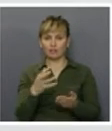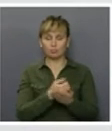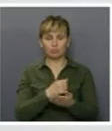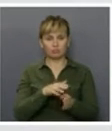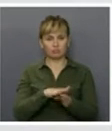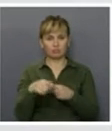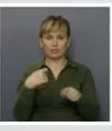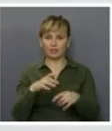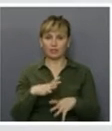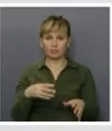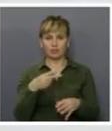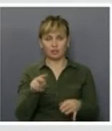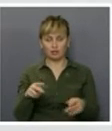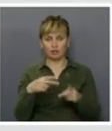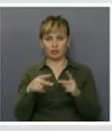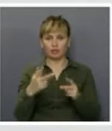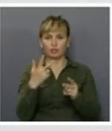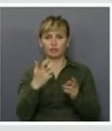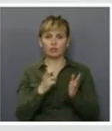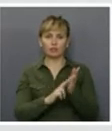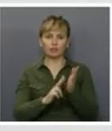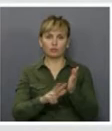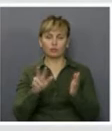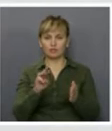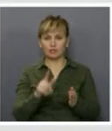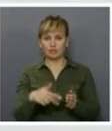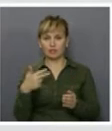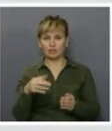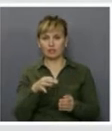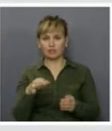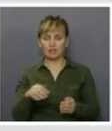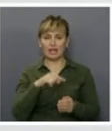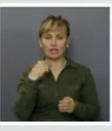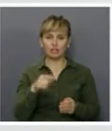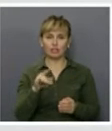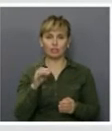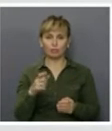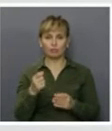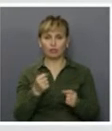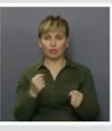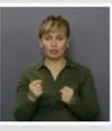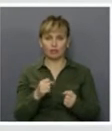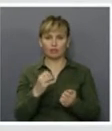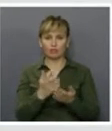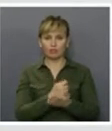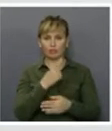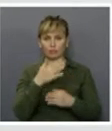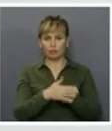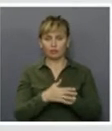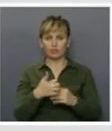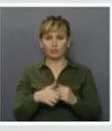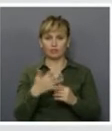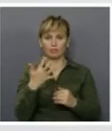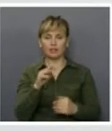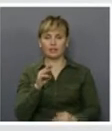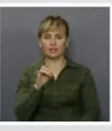не было, и евро торгуется на уровне 383 тенге 30 тиен. Российский рубль немного окреп и фиксируется на показателе в среднем